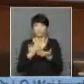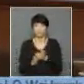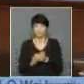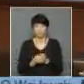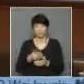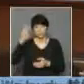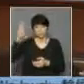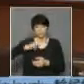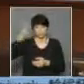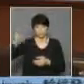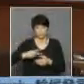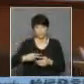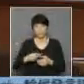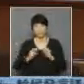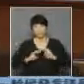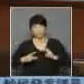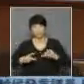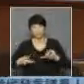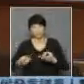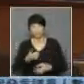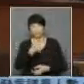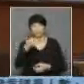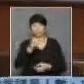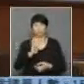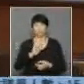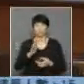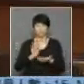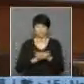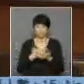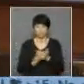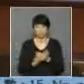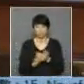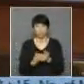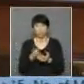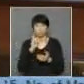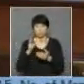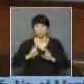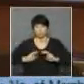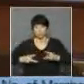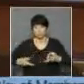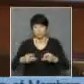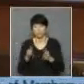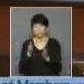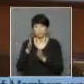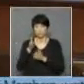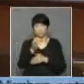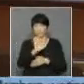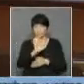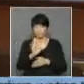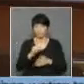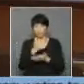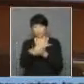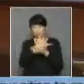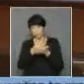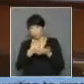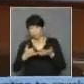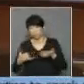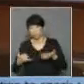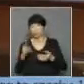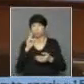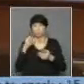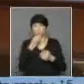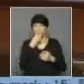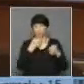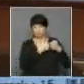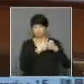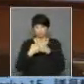紅，發展就好像逆水行舟，不進即退。如果個香港整體持續競爭力呢不